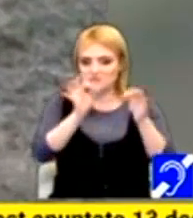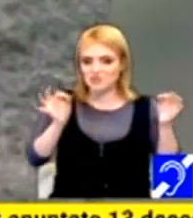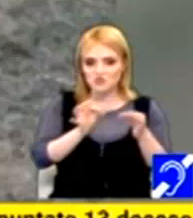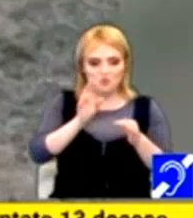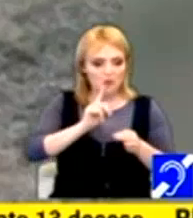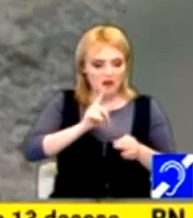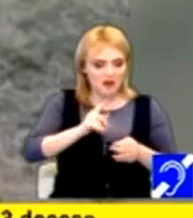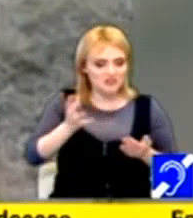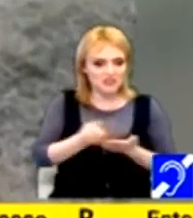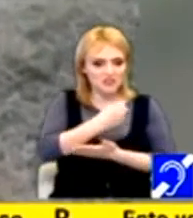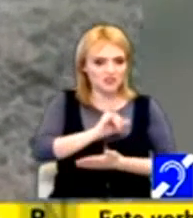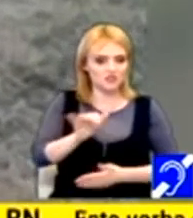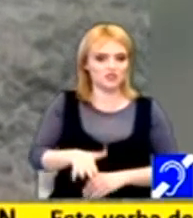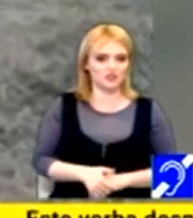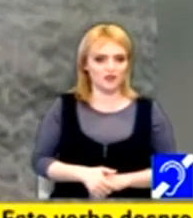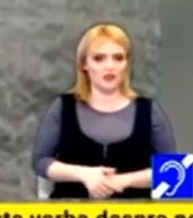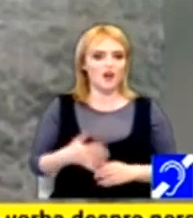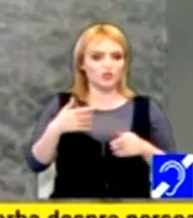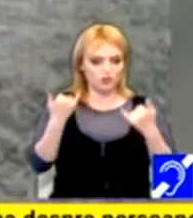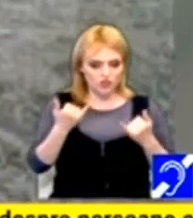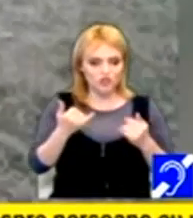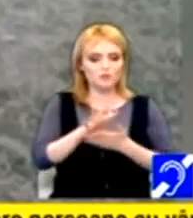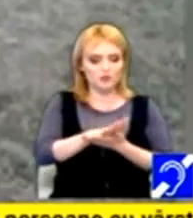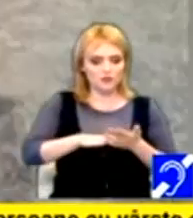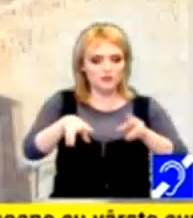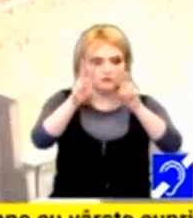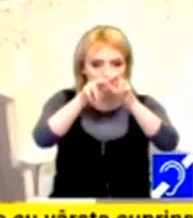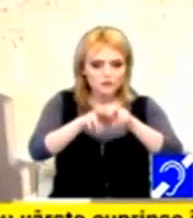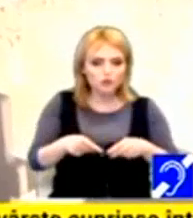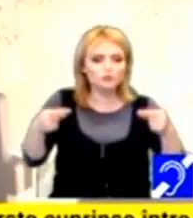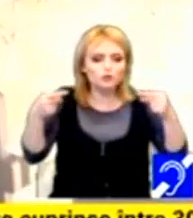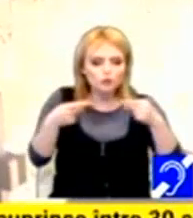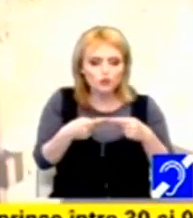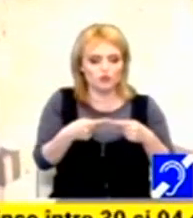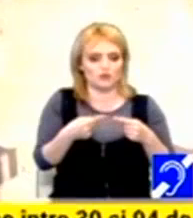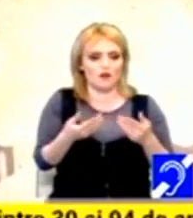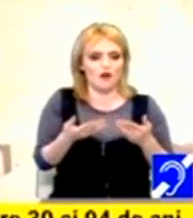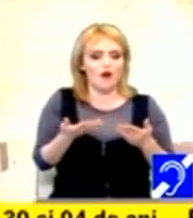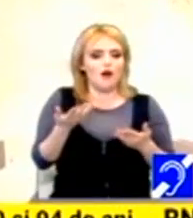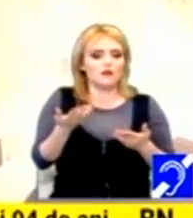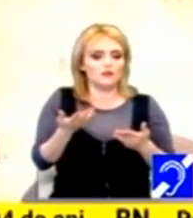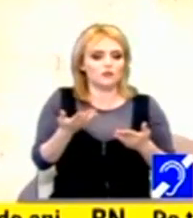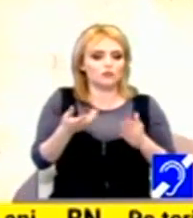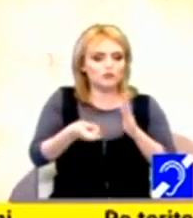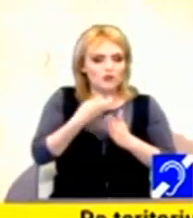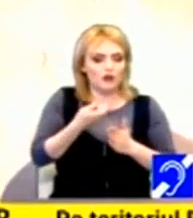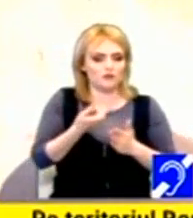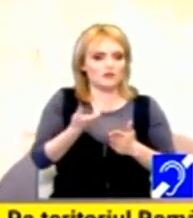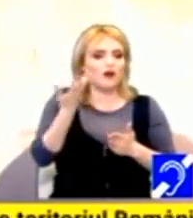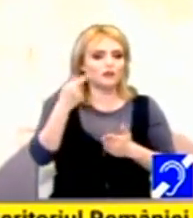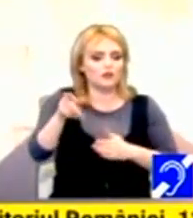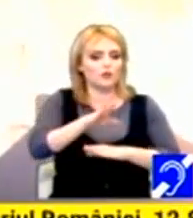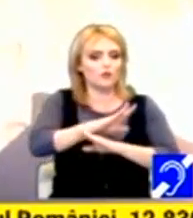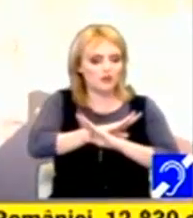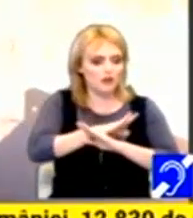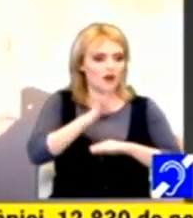legală pentru a fi supus expertizelor, pentru a fi stabilit cu exactitate când a survenit cauza decesului